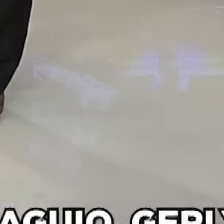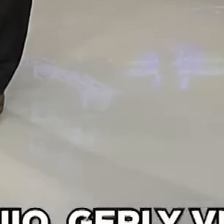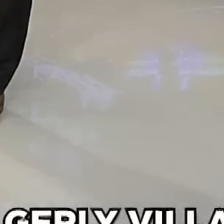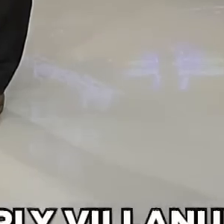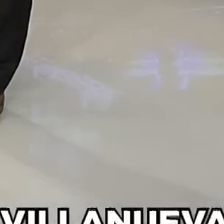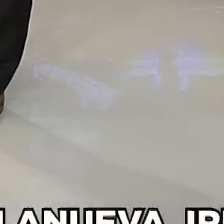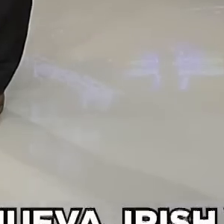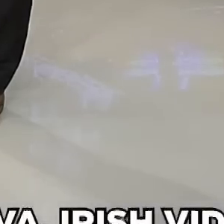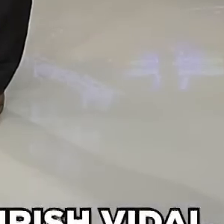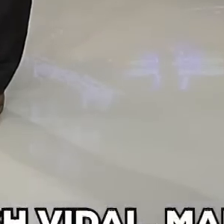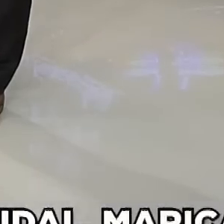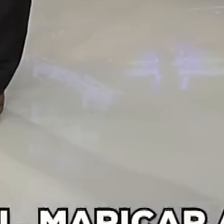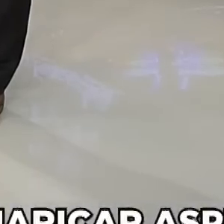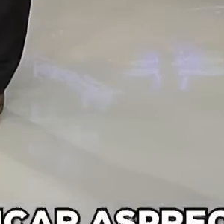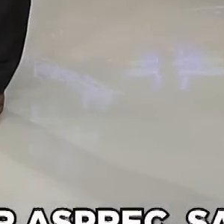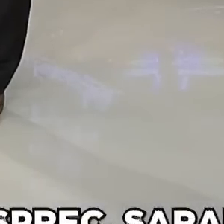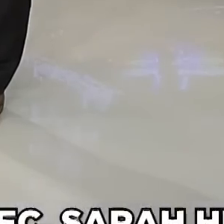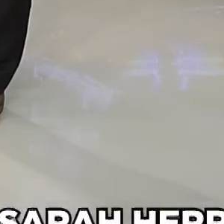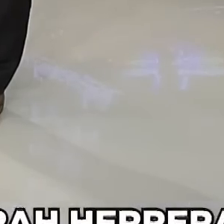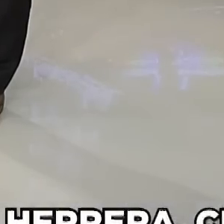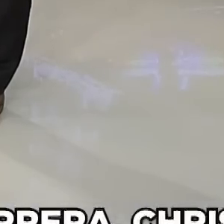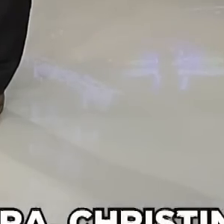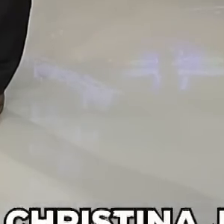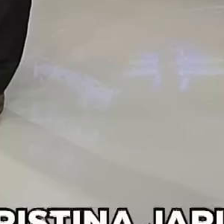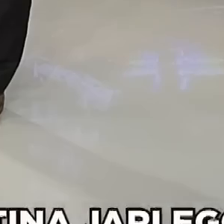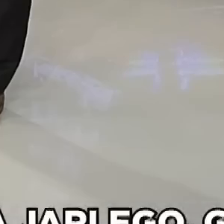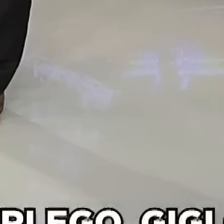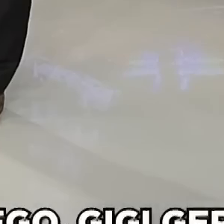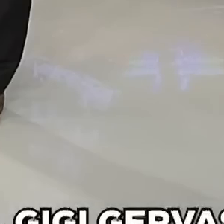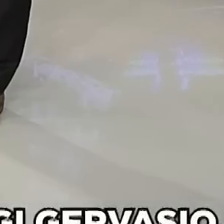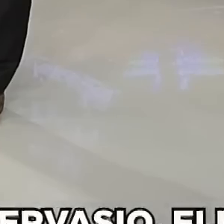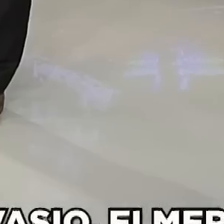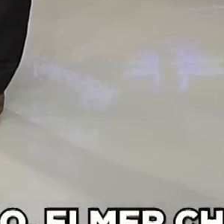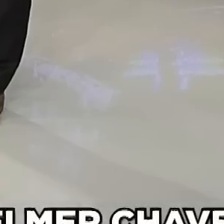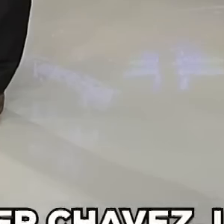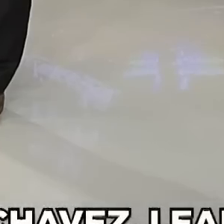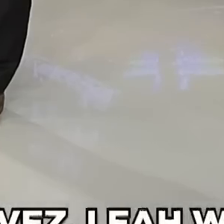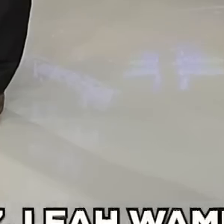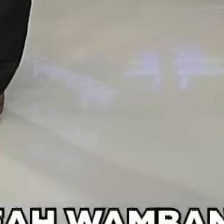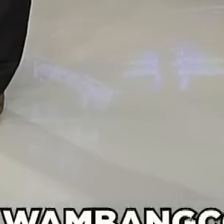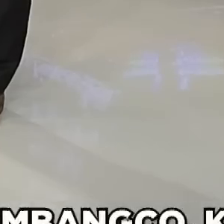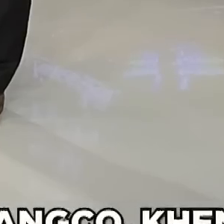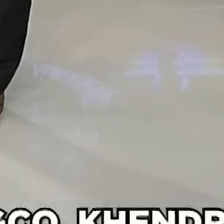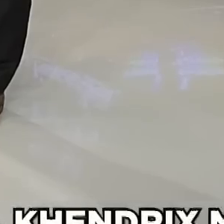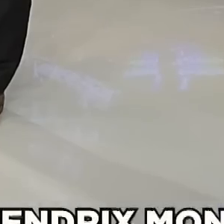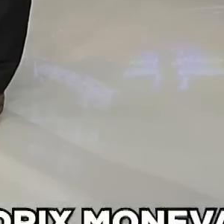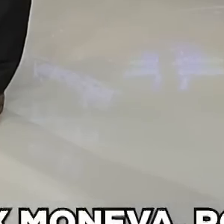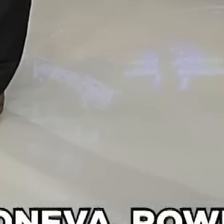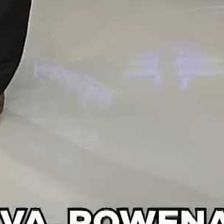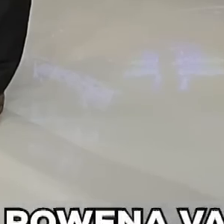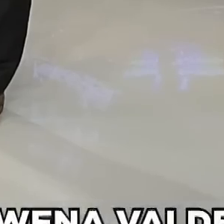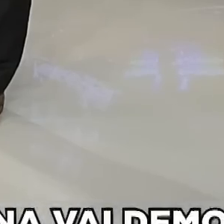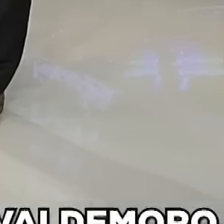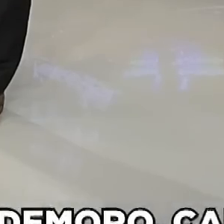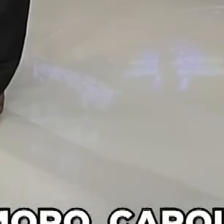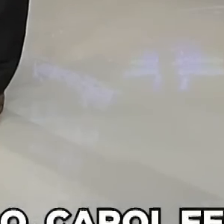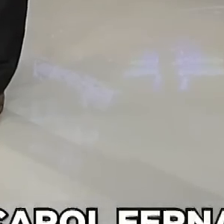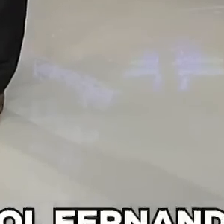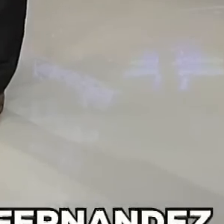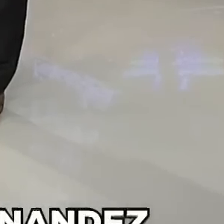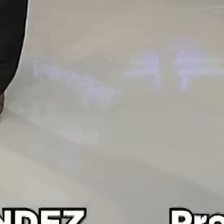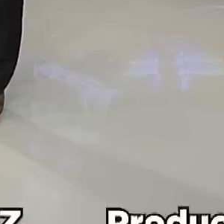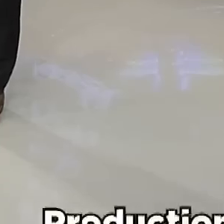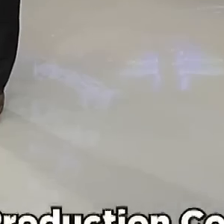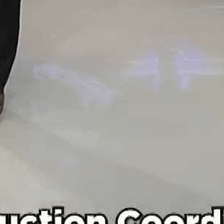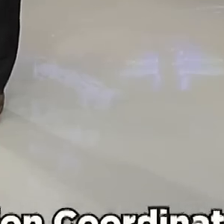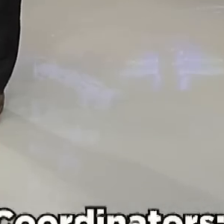yung kabay. Baka maniwala. Huwag kayo maniwala. Oh, ano pa? Ay, tayo lang. At hindi rin totoo ang mga bagay-bagay na ano.